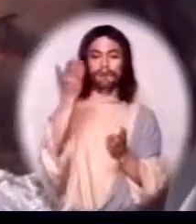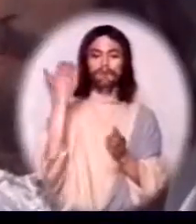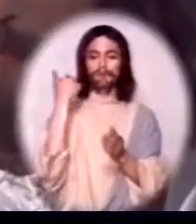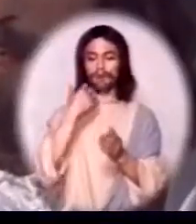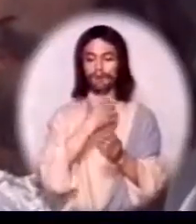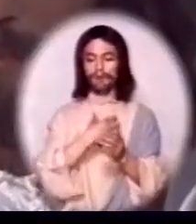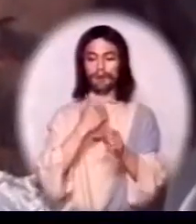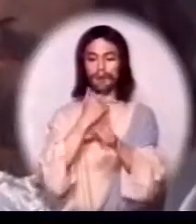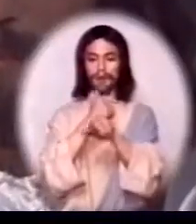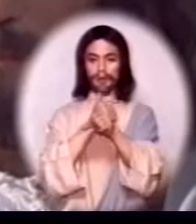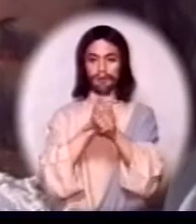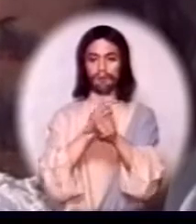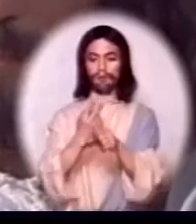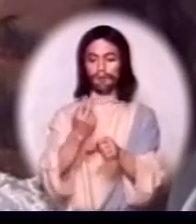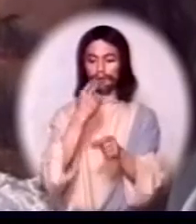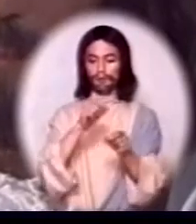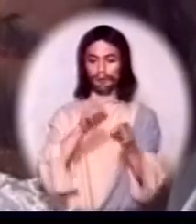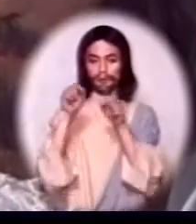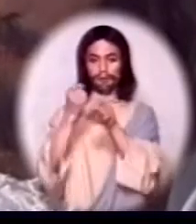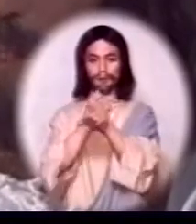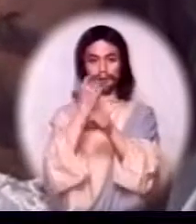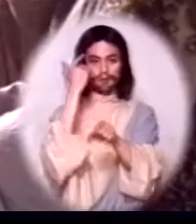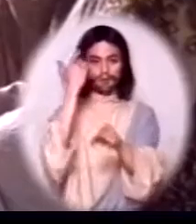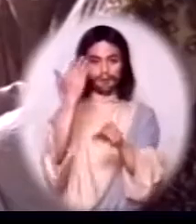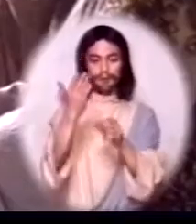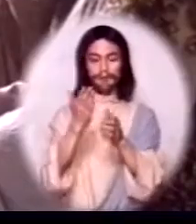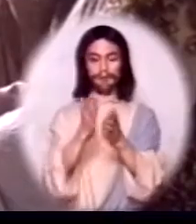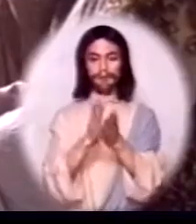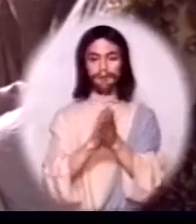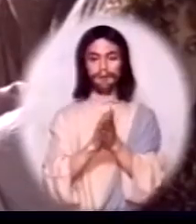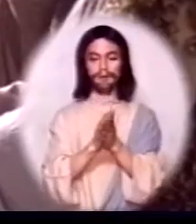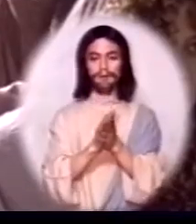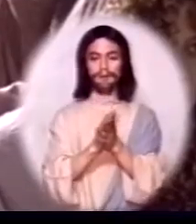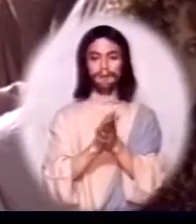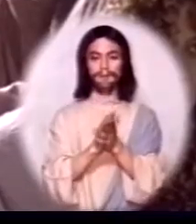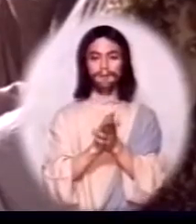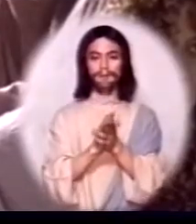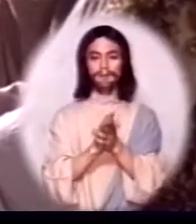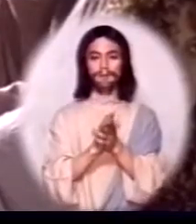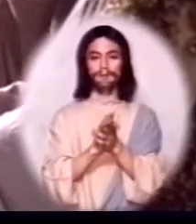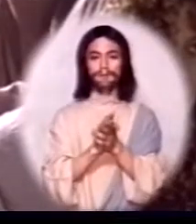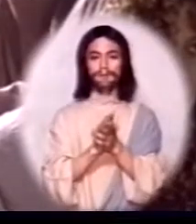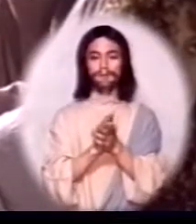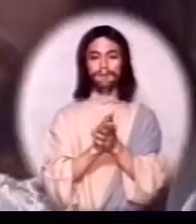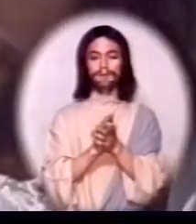너희 중에 누가 염려함으로 목숨을 연장할 수 있느냐?